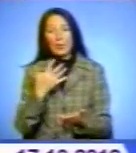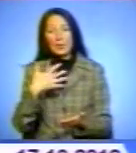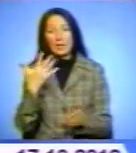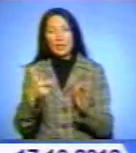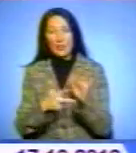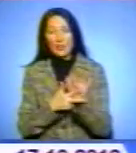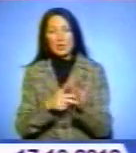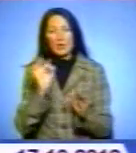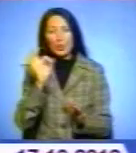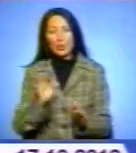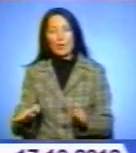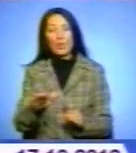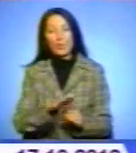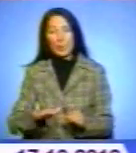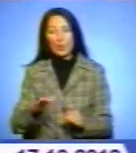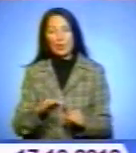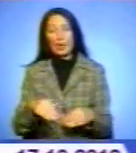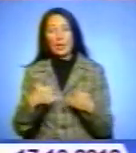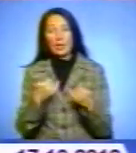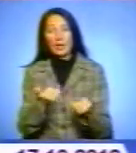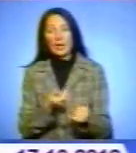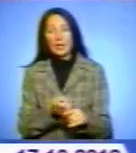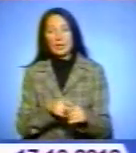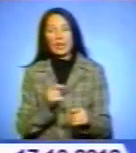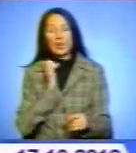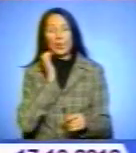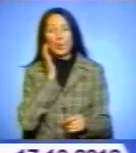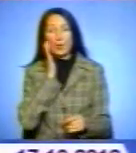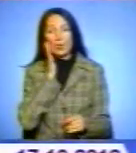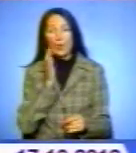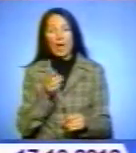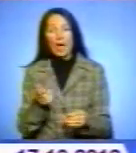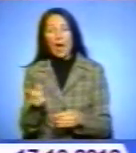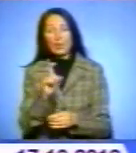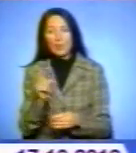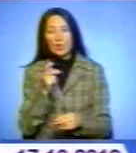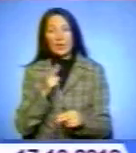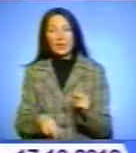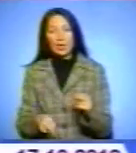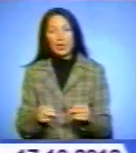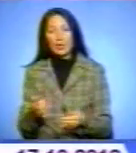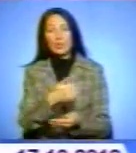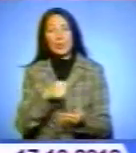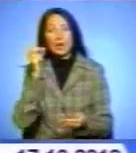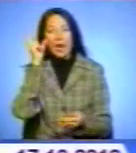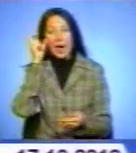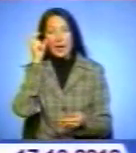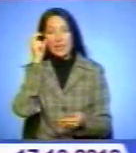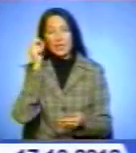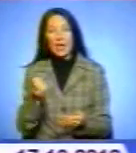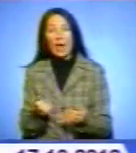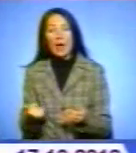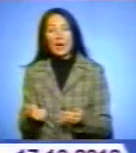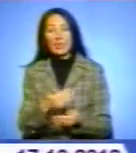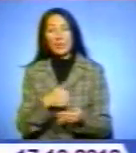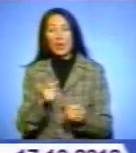58% від обсягу площ, відведених під цю культуру. Також господарство краю завершує збір гречки. Намолот становить понад 11 тисяч